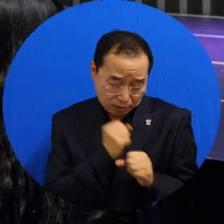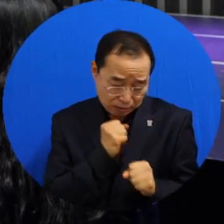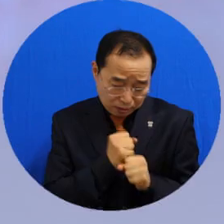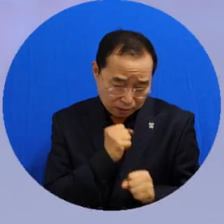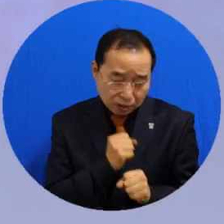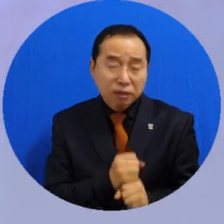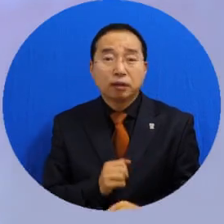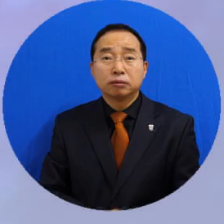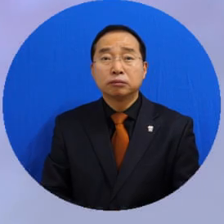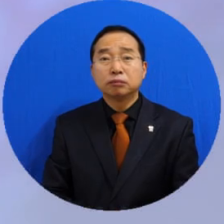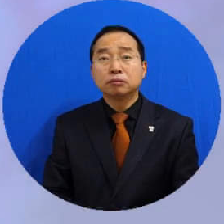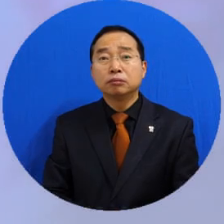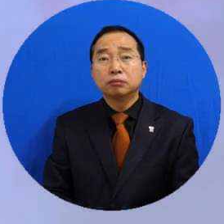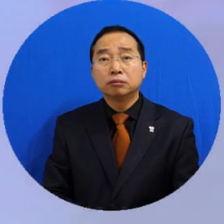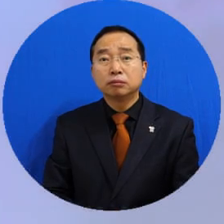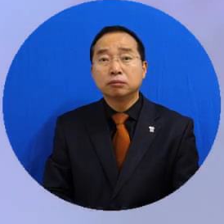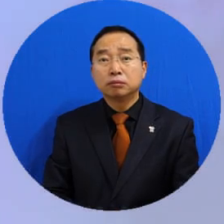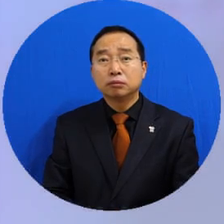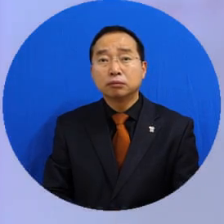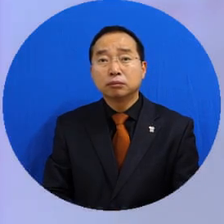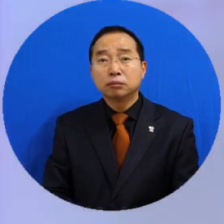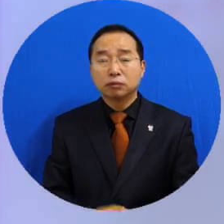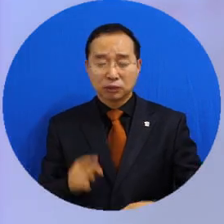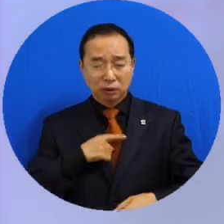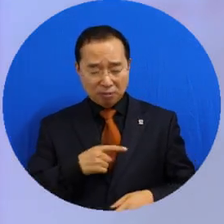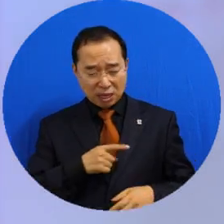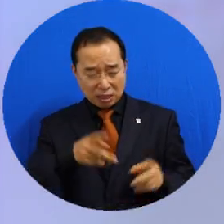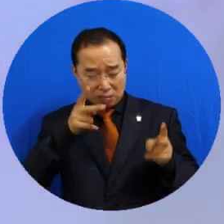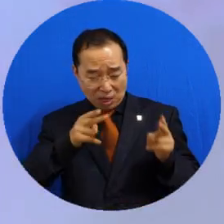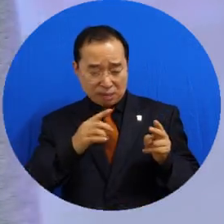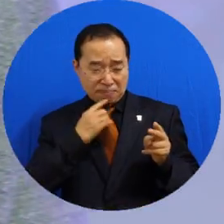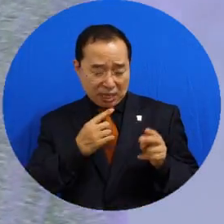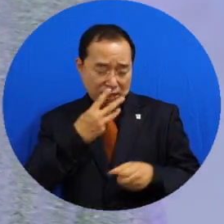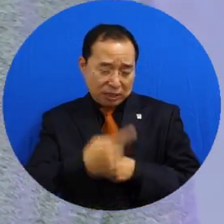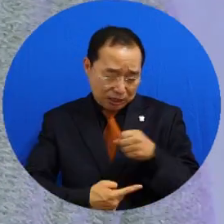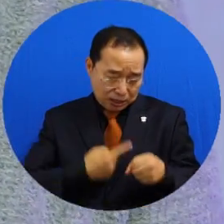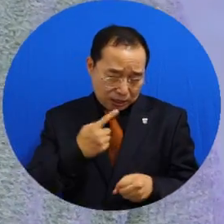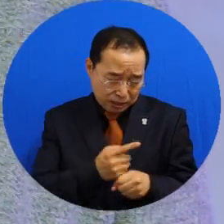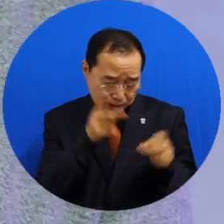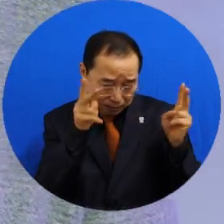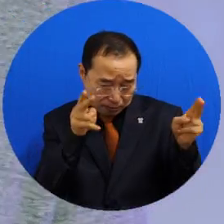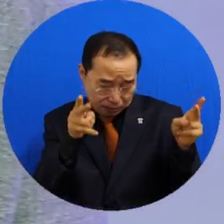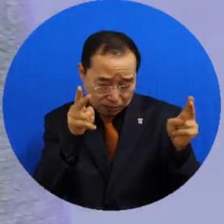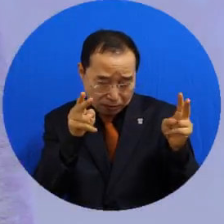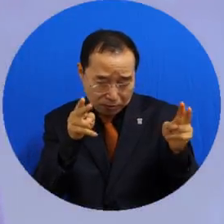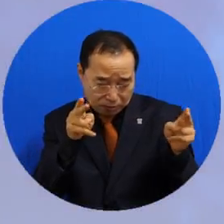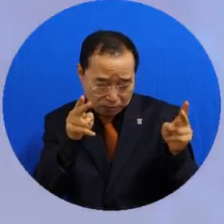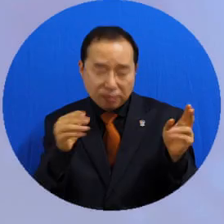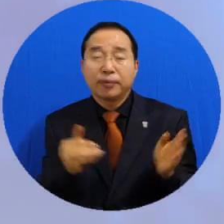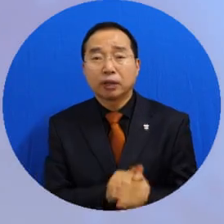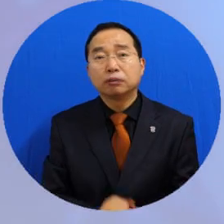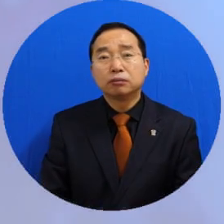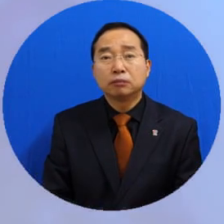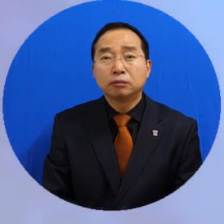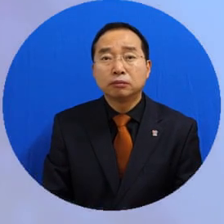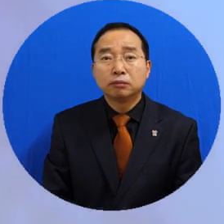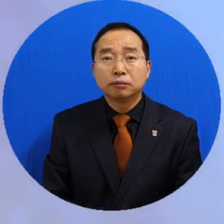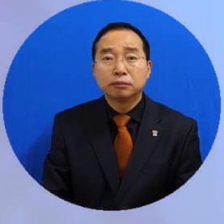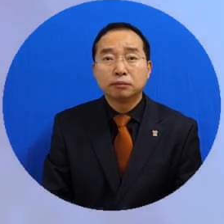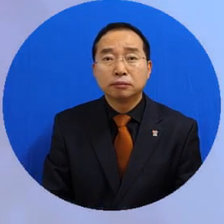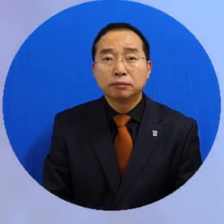그냥 심심할 때 하거나 뭐 부업으로 한 게 아니고 정말 편집만 1년 동안 했어요. 근데